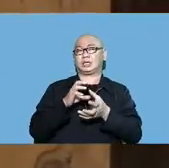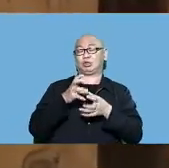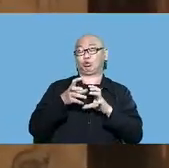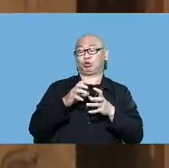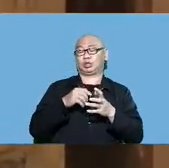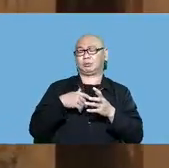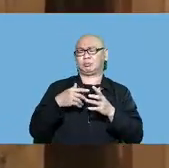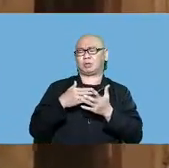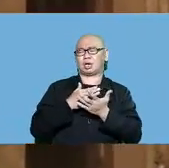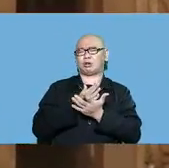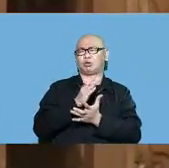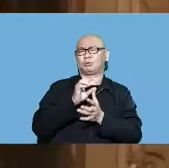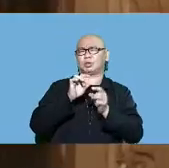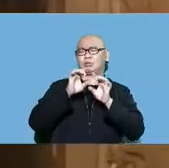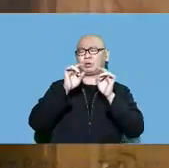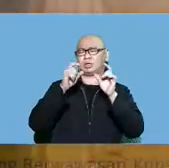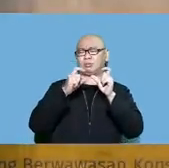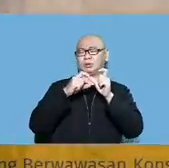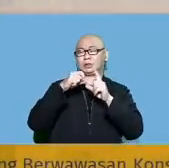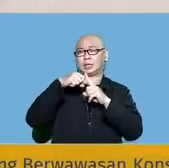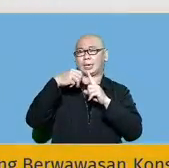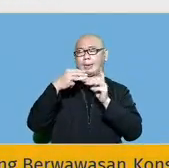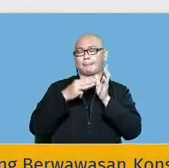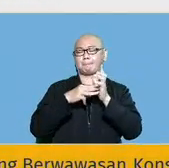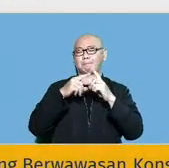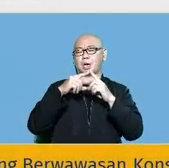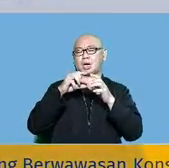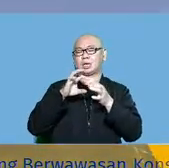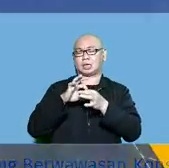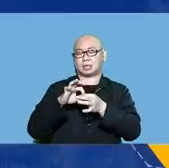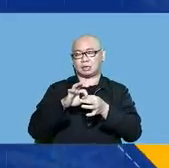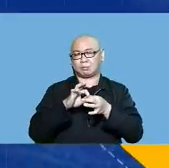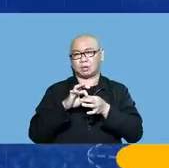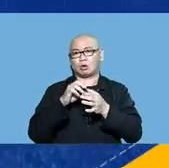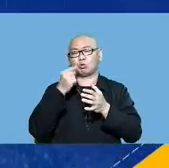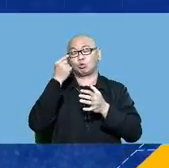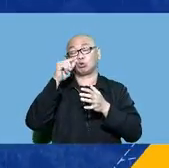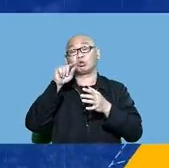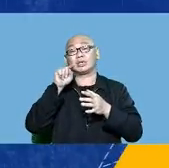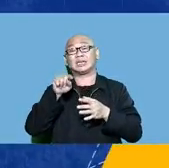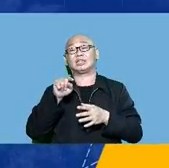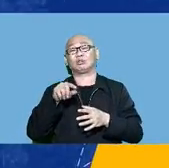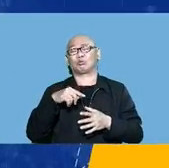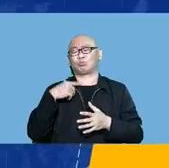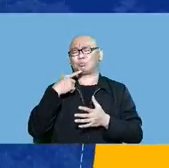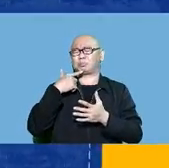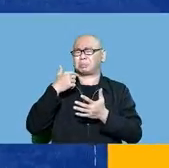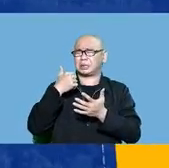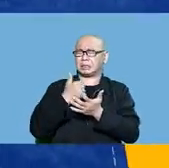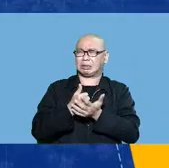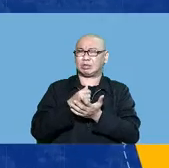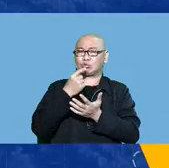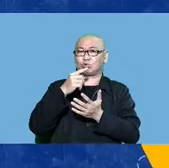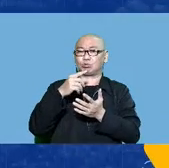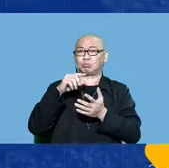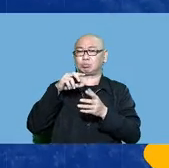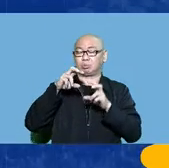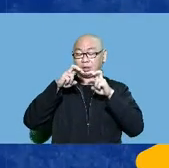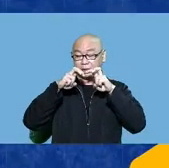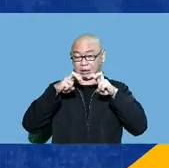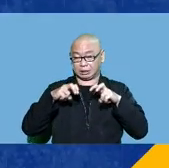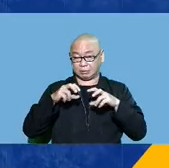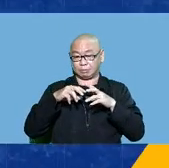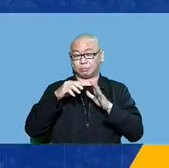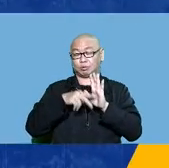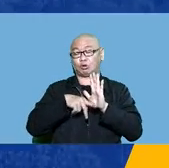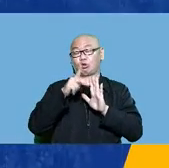melalui berbagai skema kerjasama. Untuk itulah sangat penting bagi setiap peneliti dan